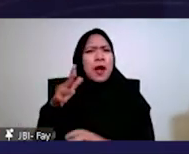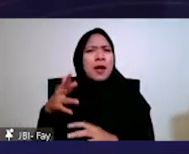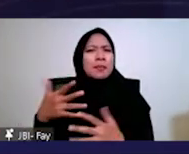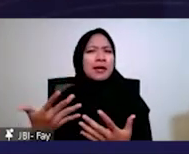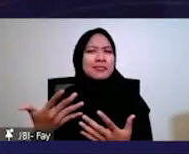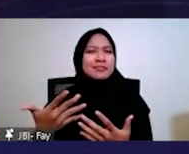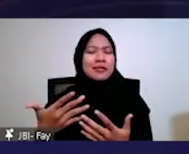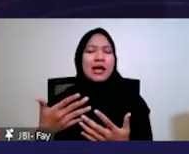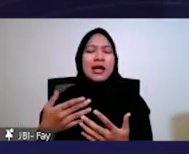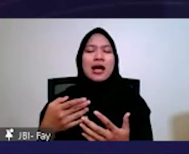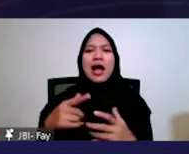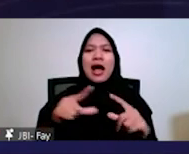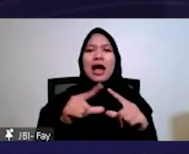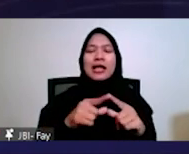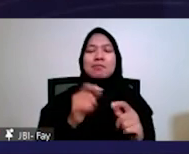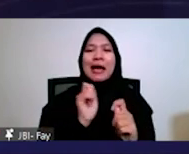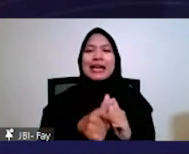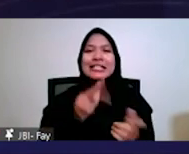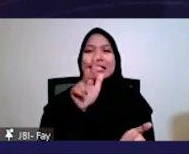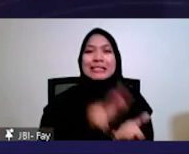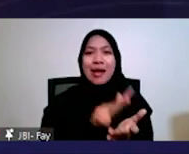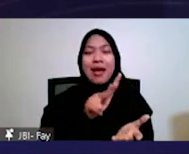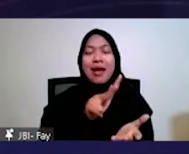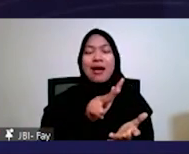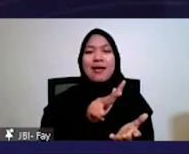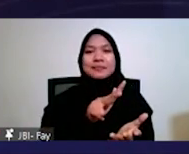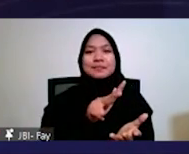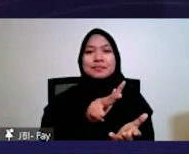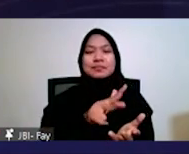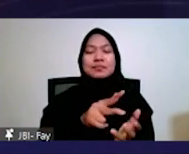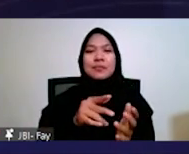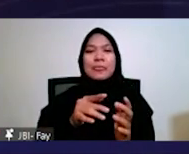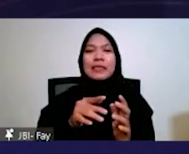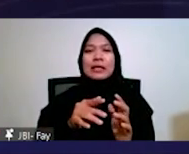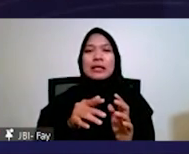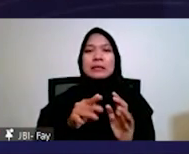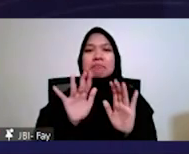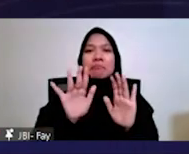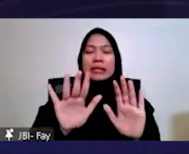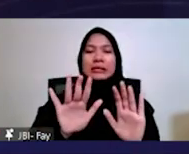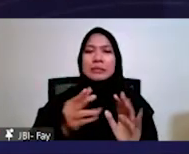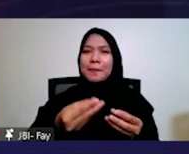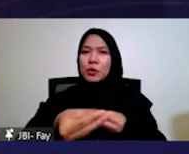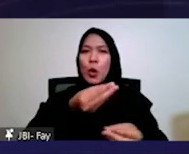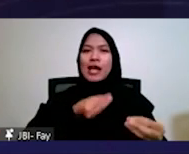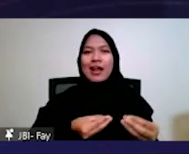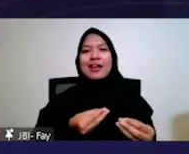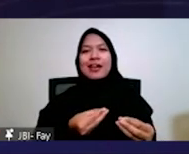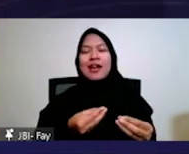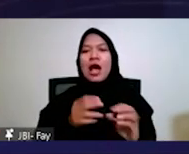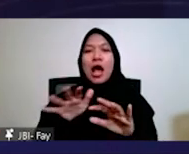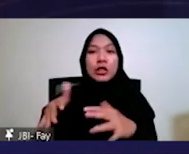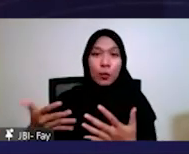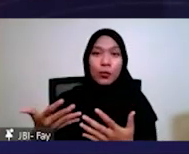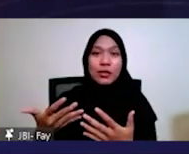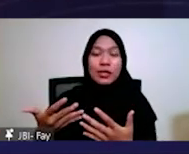alat pembayaran yang sah untuk Medium of exchange pertukaran humabon